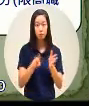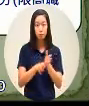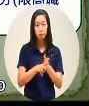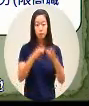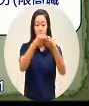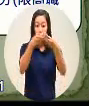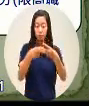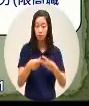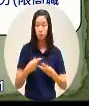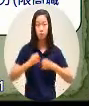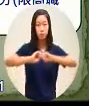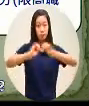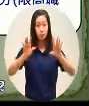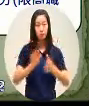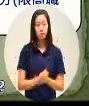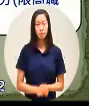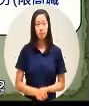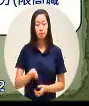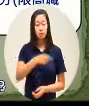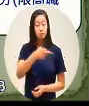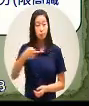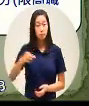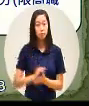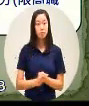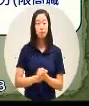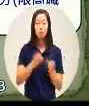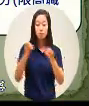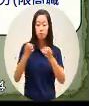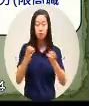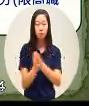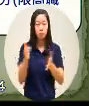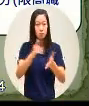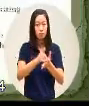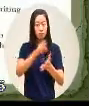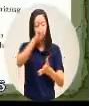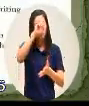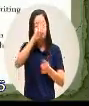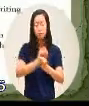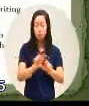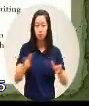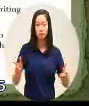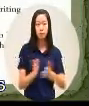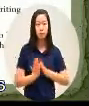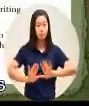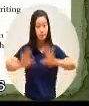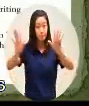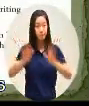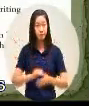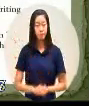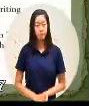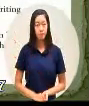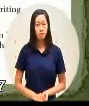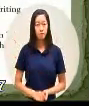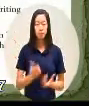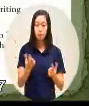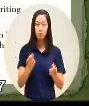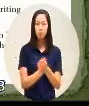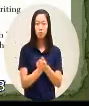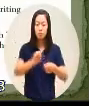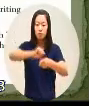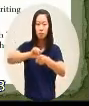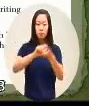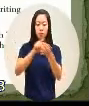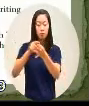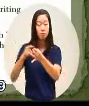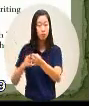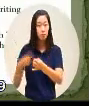你看你应检你只有应检嘛。好，讨论结果说希望能够多元。好，来下一张。我们又多了那么多项，除了应